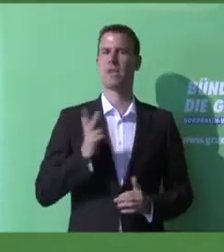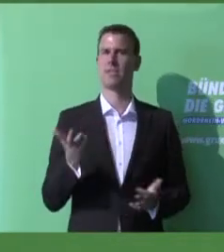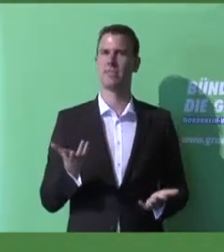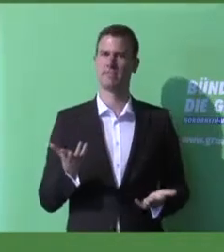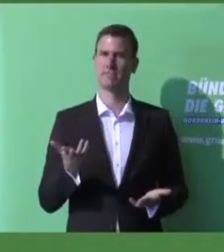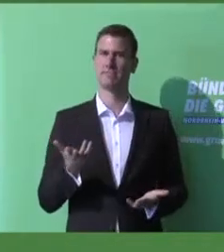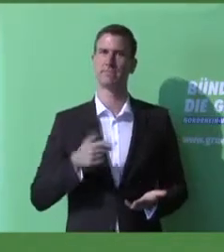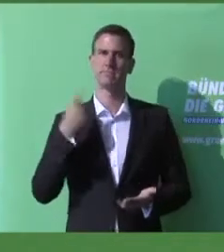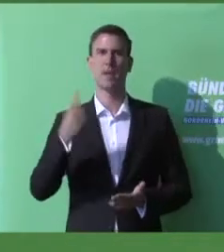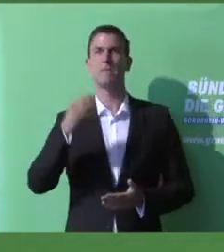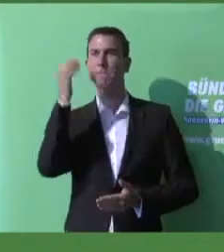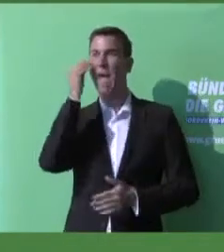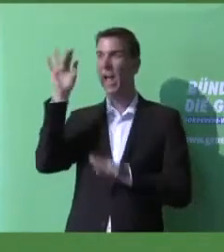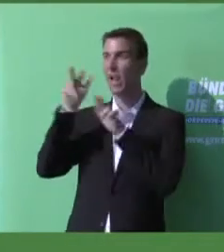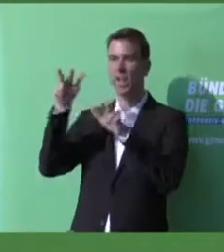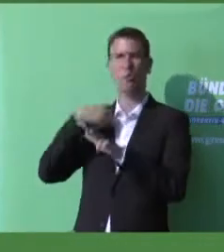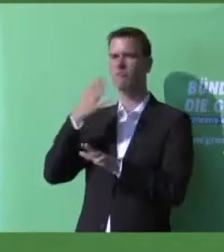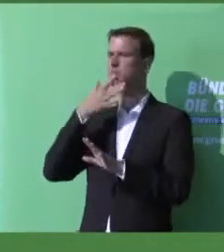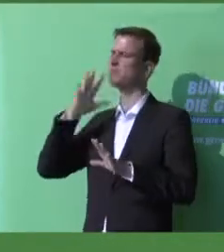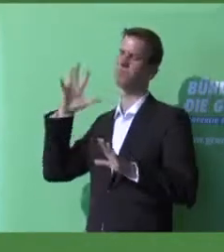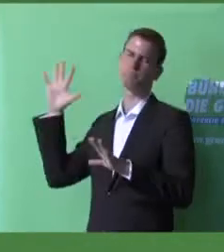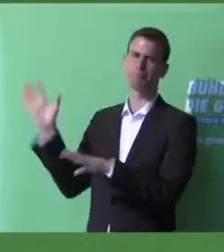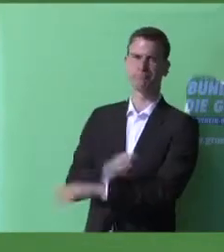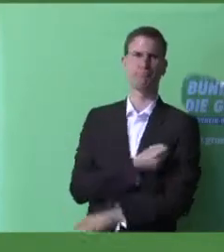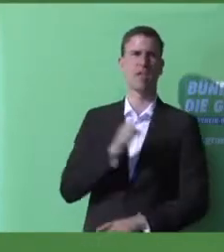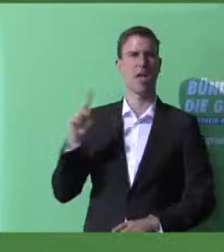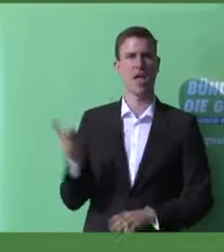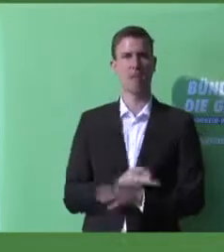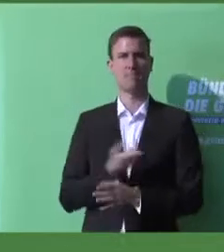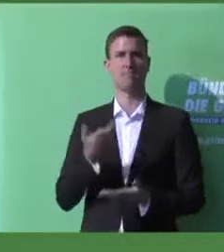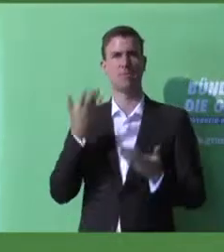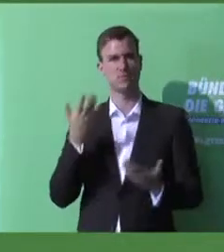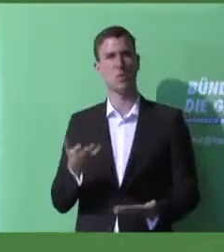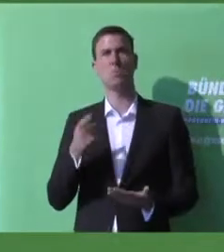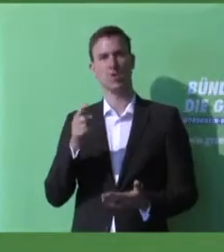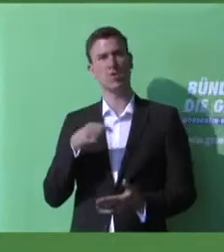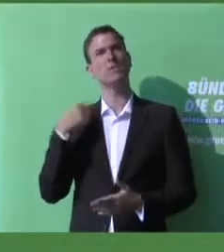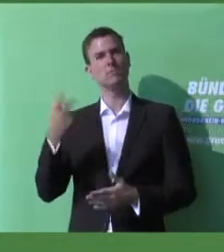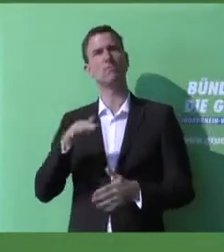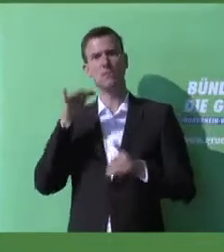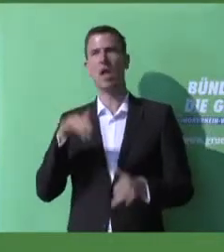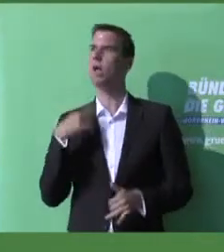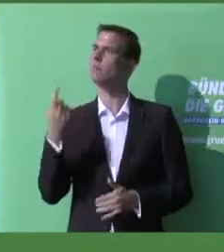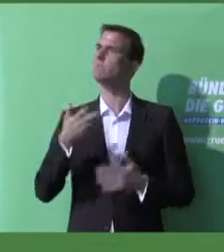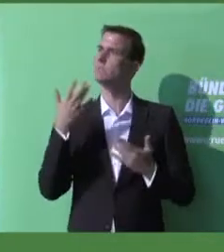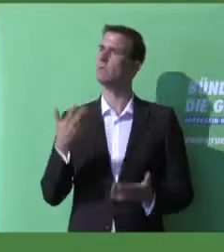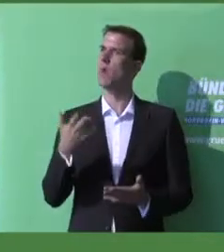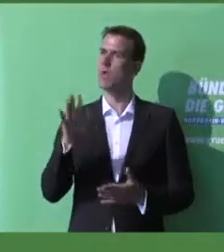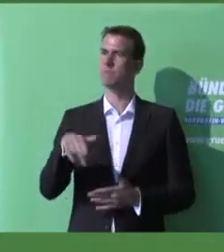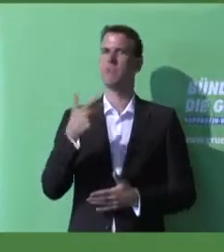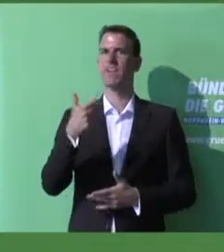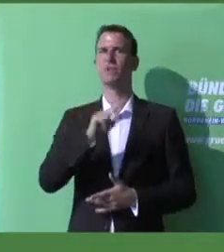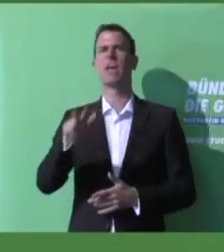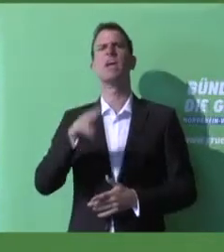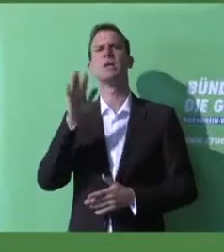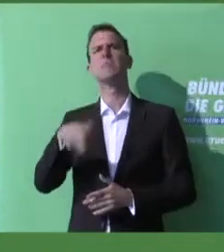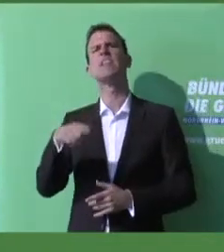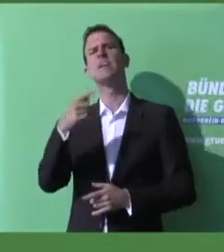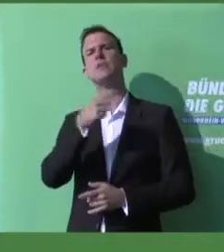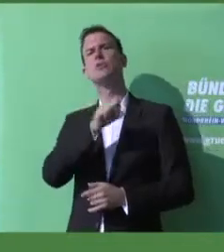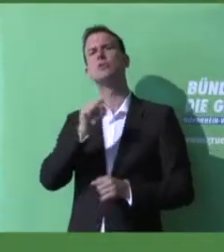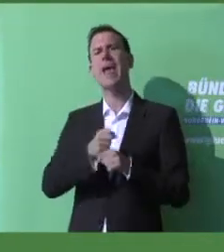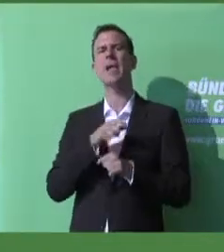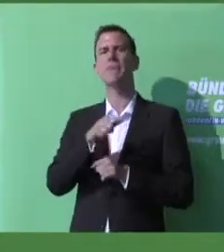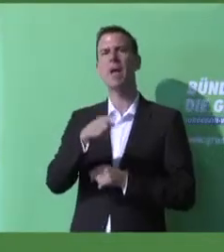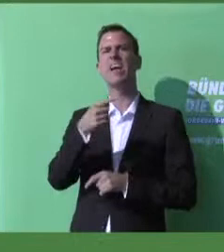die Merkel-Regierung stürzen, die mit den wilden 13 liberal und modern blinkt, mit Steinbach und Geis am Steuer,